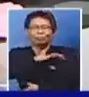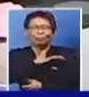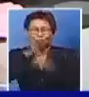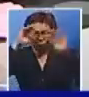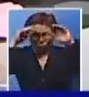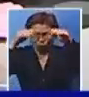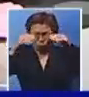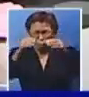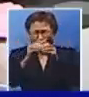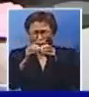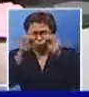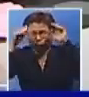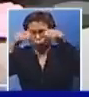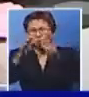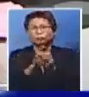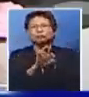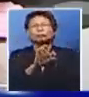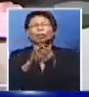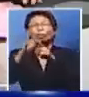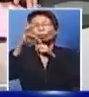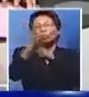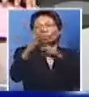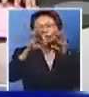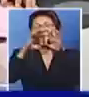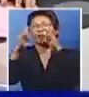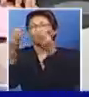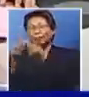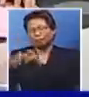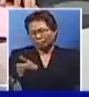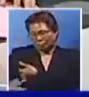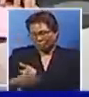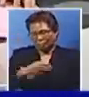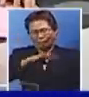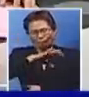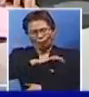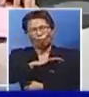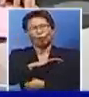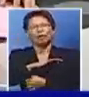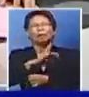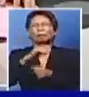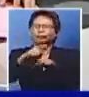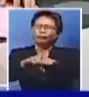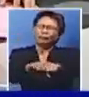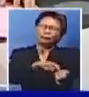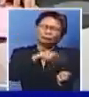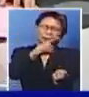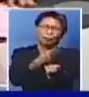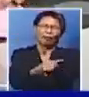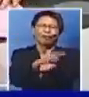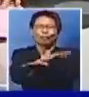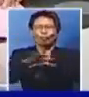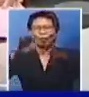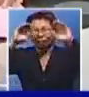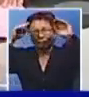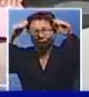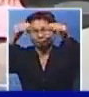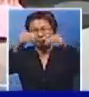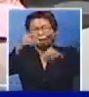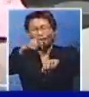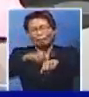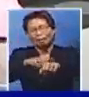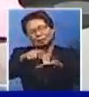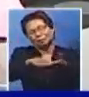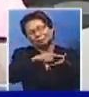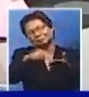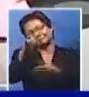perlu diberikan khususnya terhadap kebajikan keluarga anggota tentera dan polis sepanjang masa dan bukannya hanya kepada ketika musim